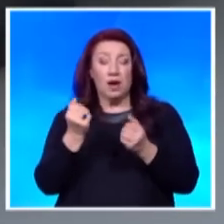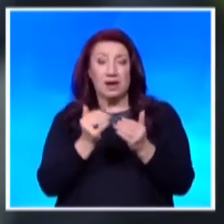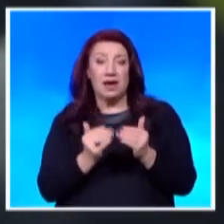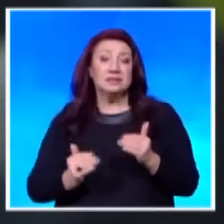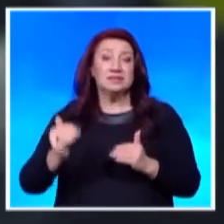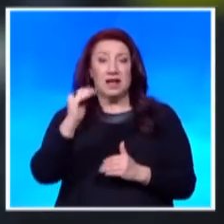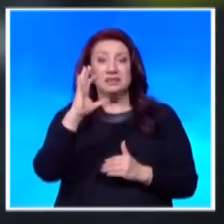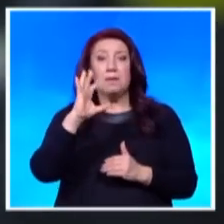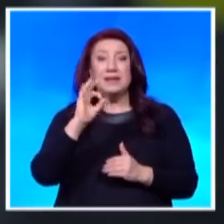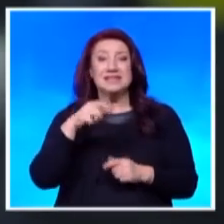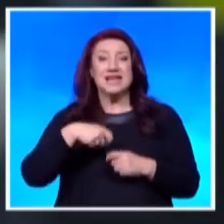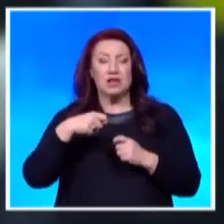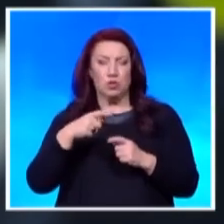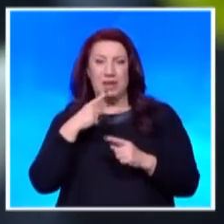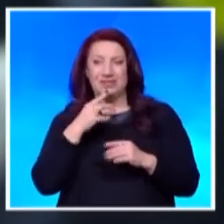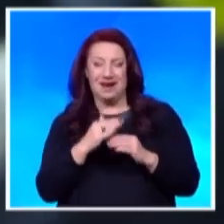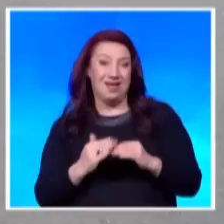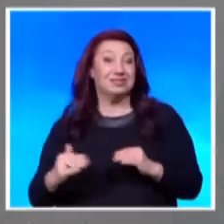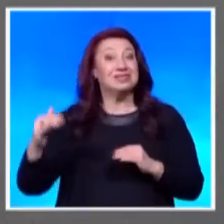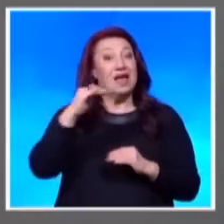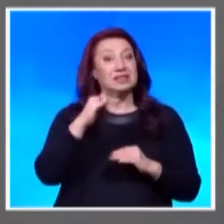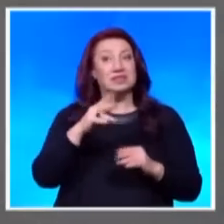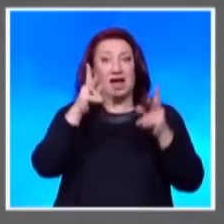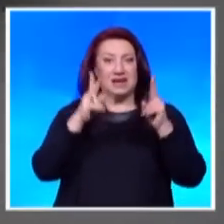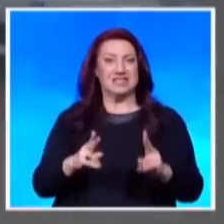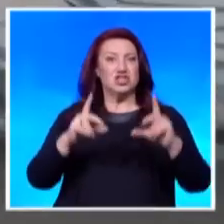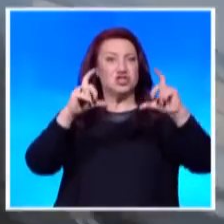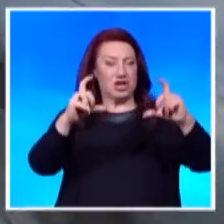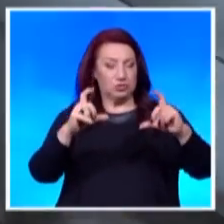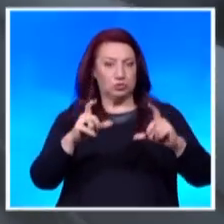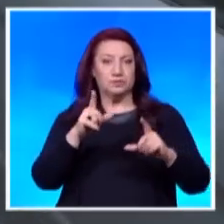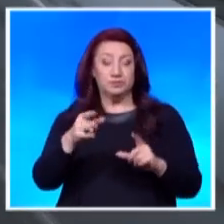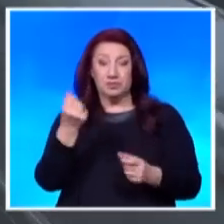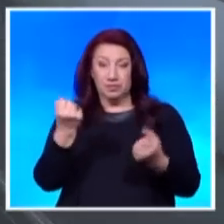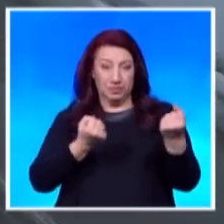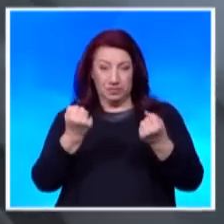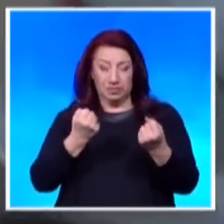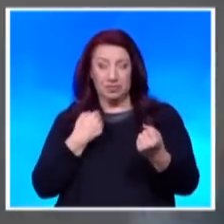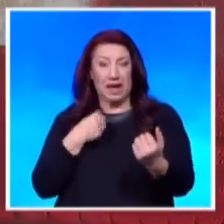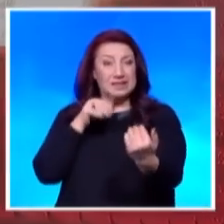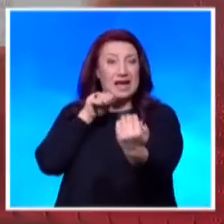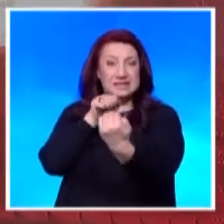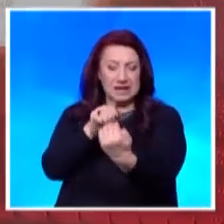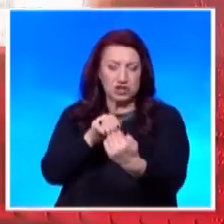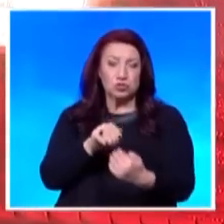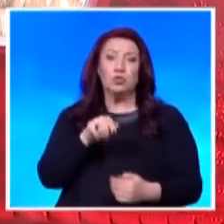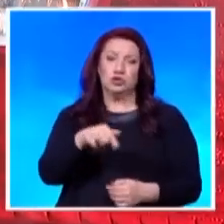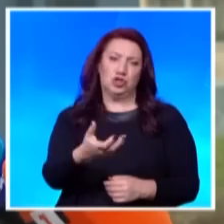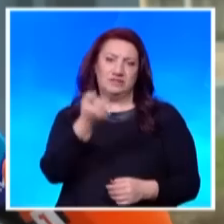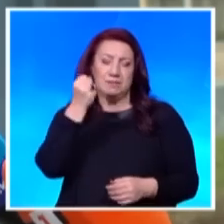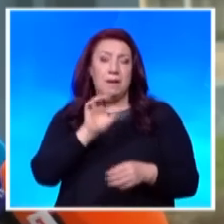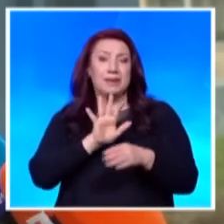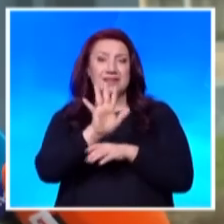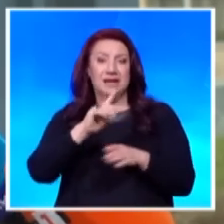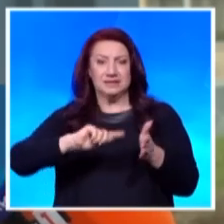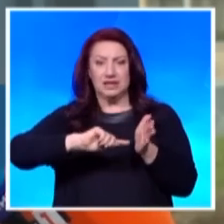км в час от позволените. За движение в несрещното, например, вместо 10 ще се отнемат 15 контролни точки. Мога